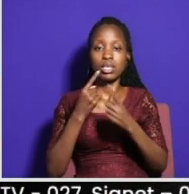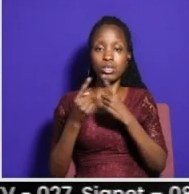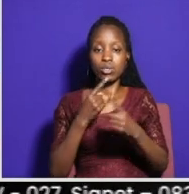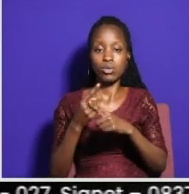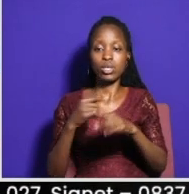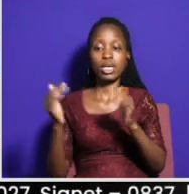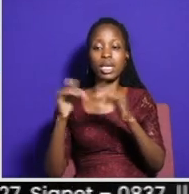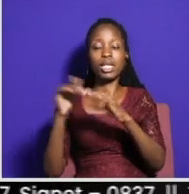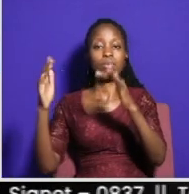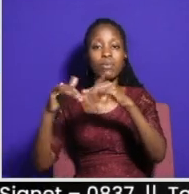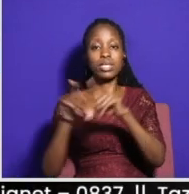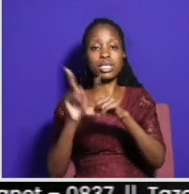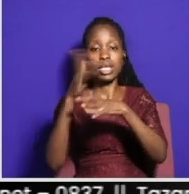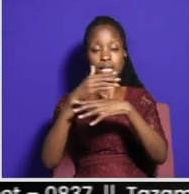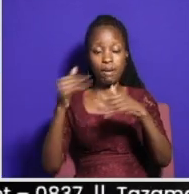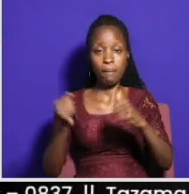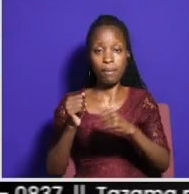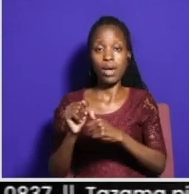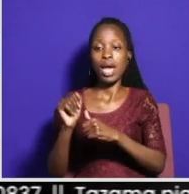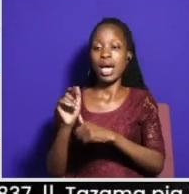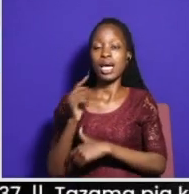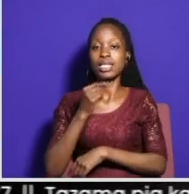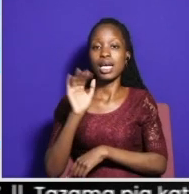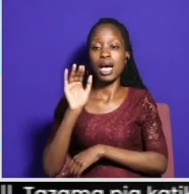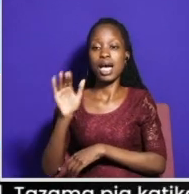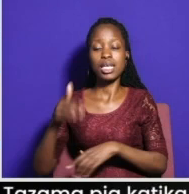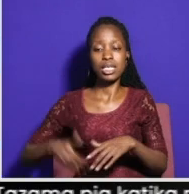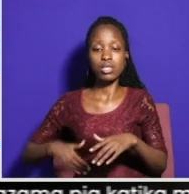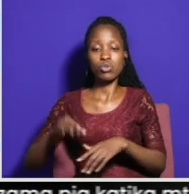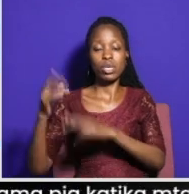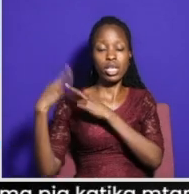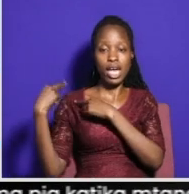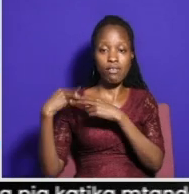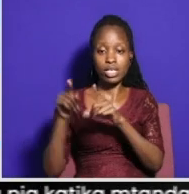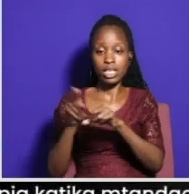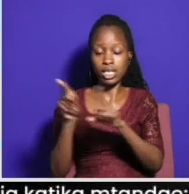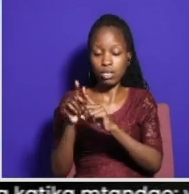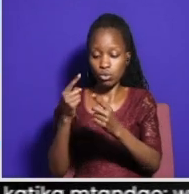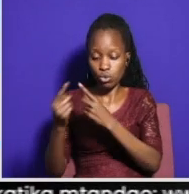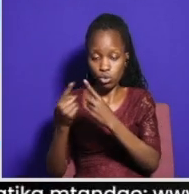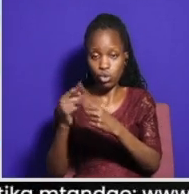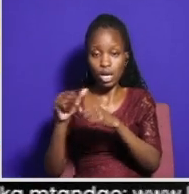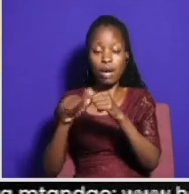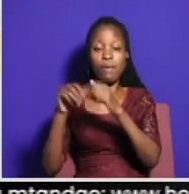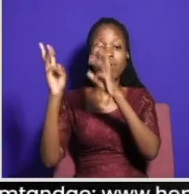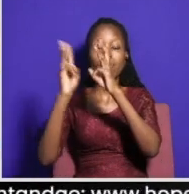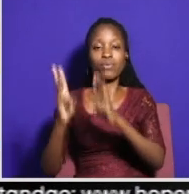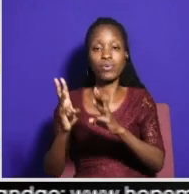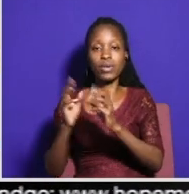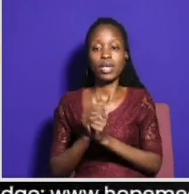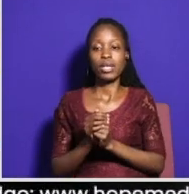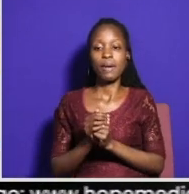kwenye mkutano huo, Rais ametoa wito kwa vijana kuchukua jukumu la kuangazia na hata kudhibiti mabadiliko ya tabia